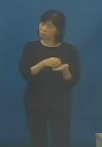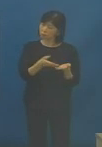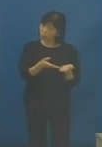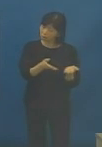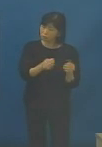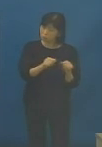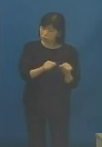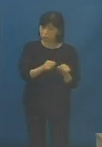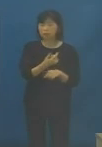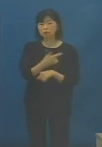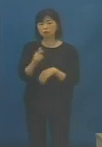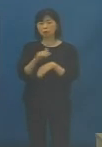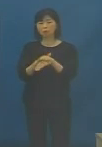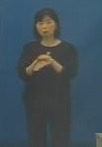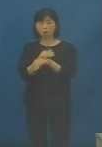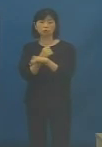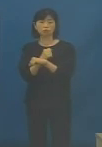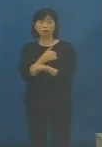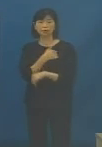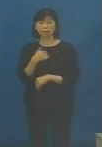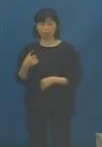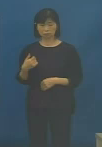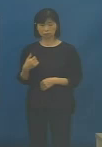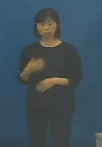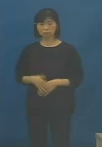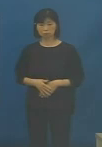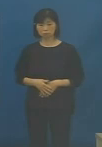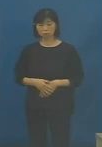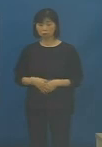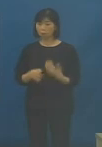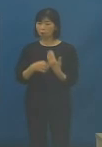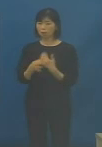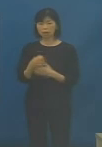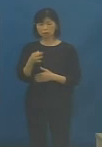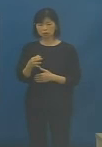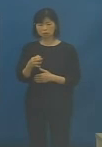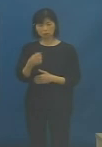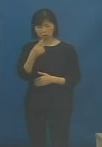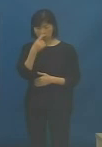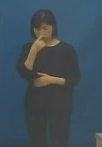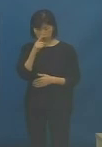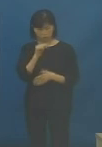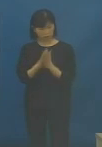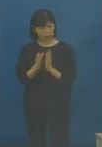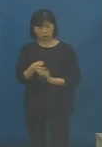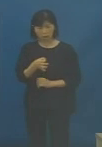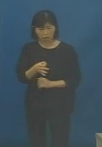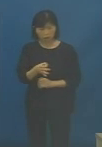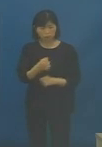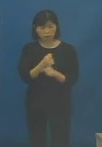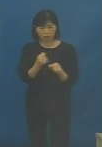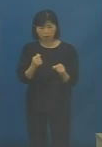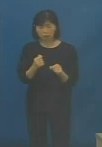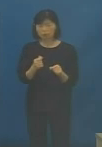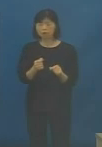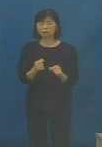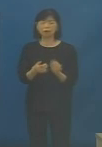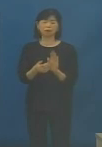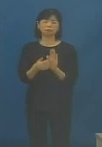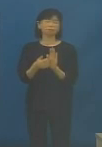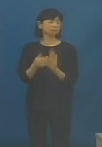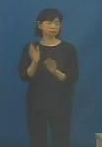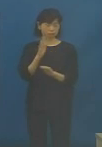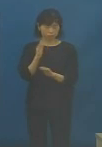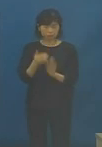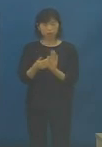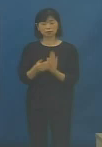、なんとかこれ保険金がうちの県は出ないという事態は避けたいと、それは当然のことだと思います。